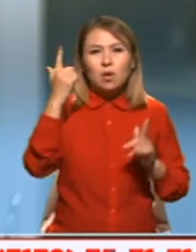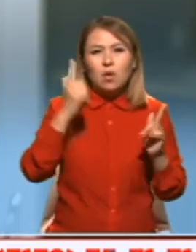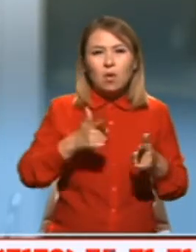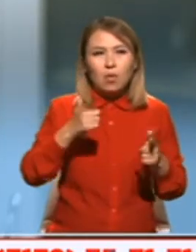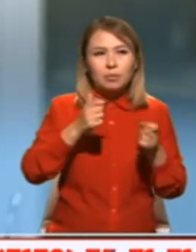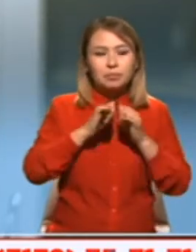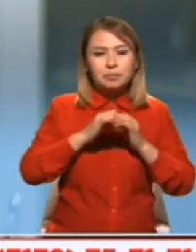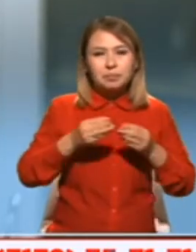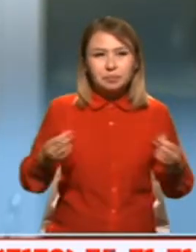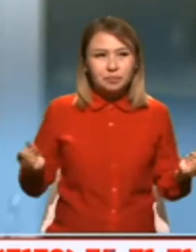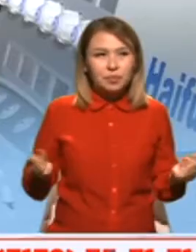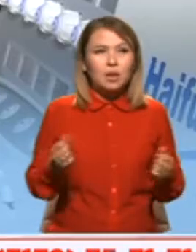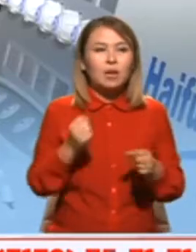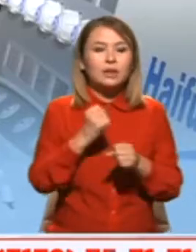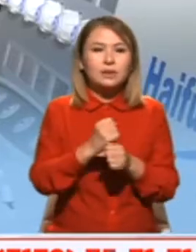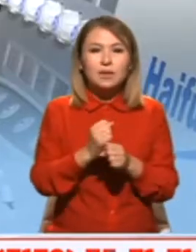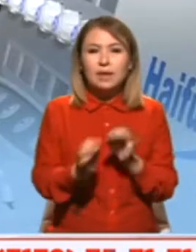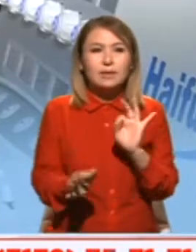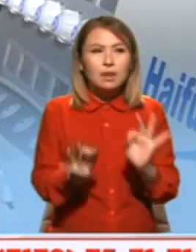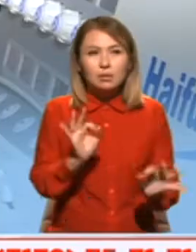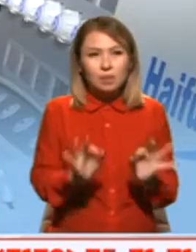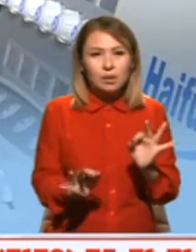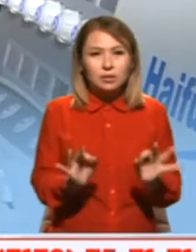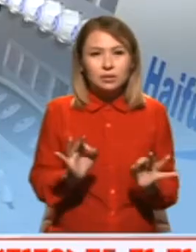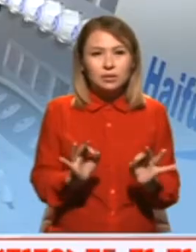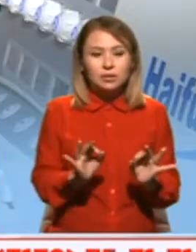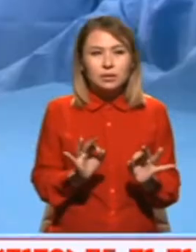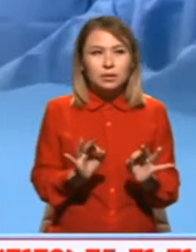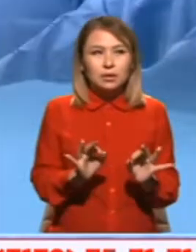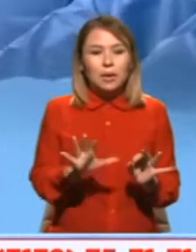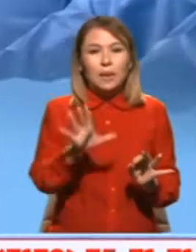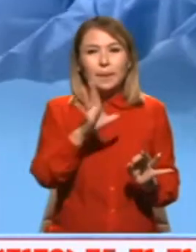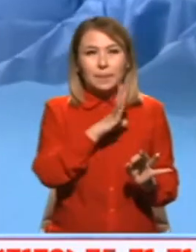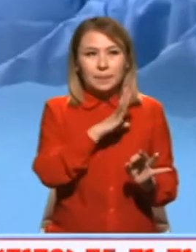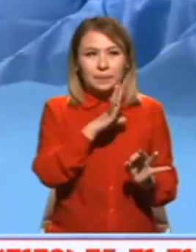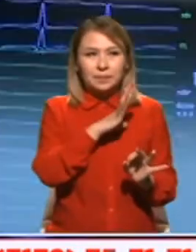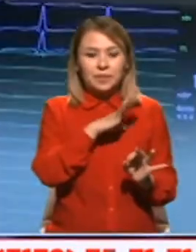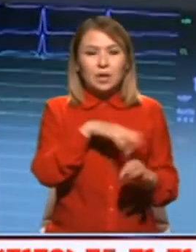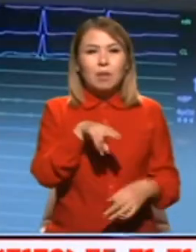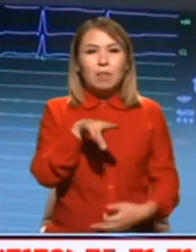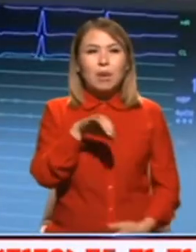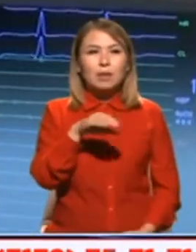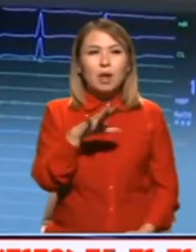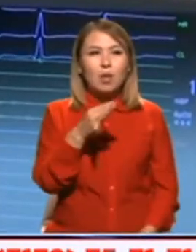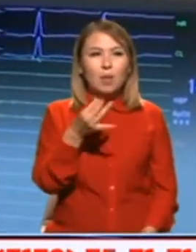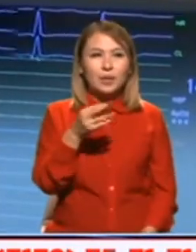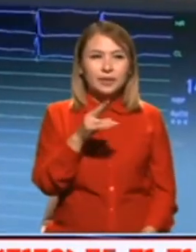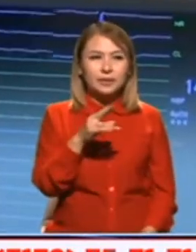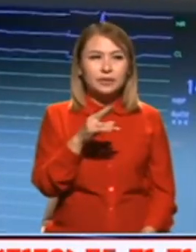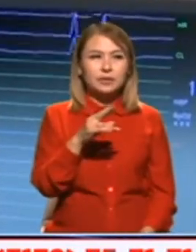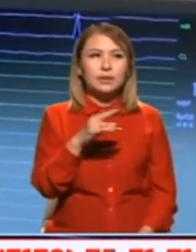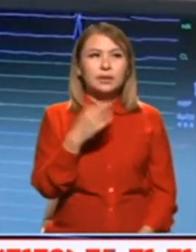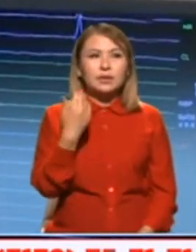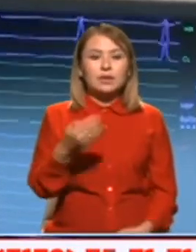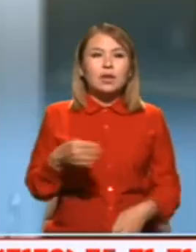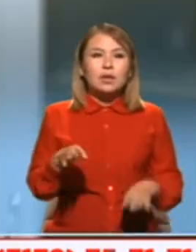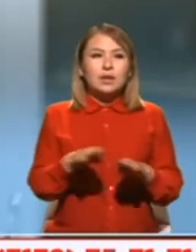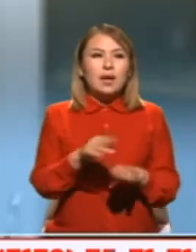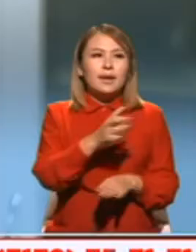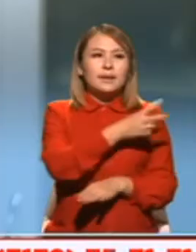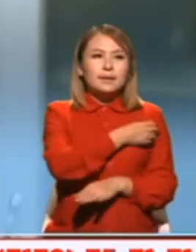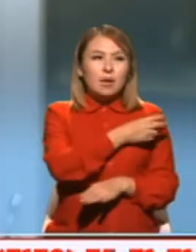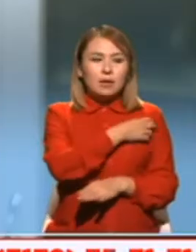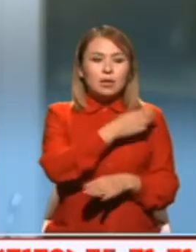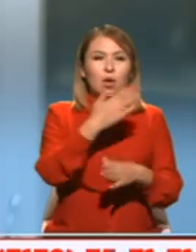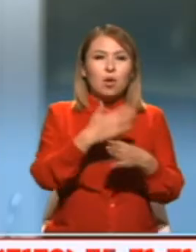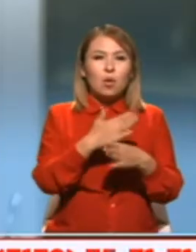тарап кетеді. Бұл қалыпты жағдай. Болады патологиядан ісіктер. Ол кезде уже дәрігердің